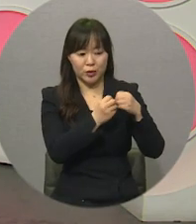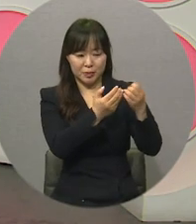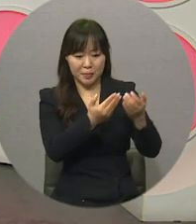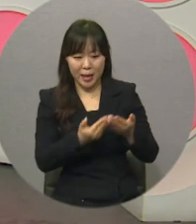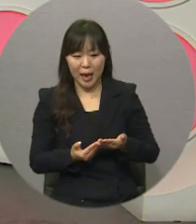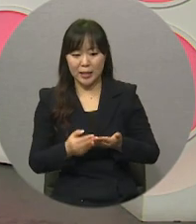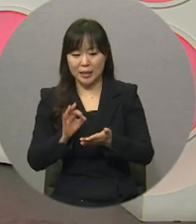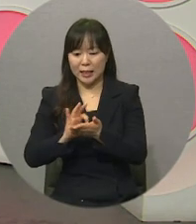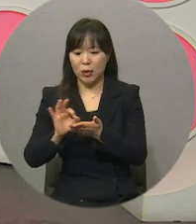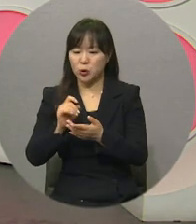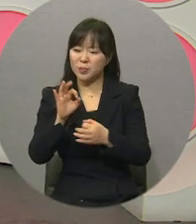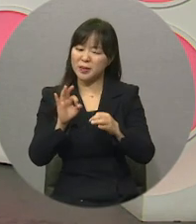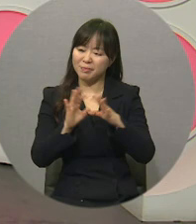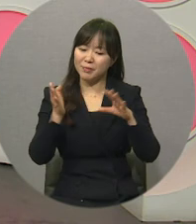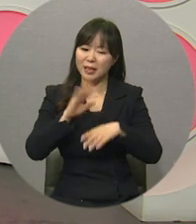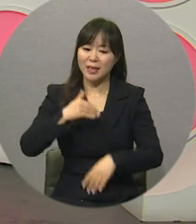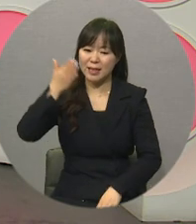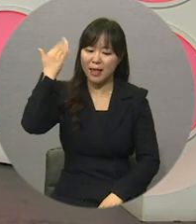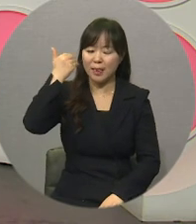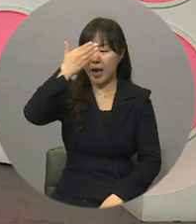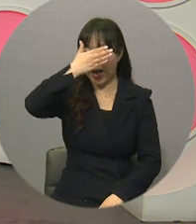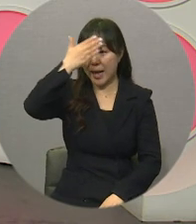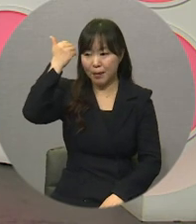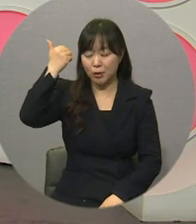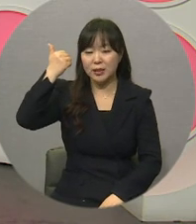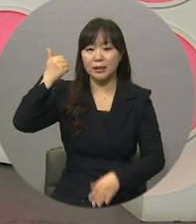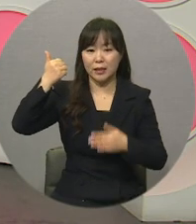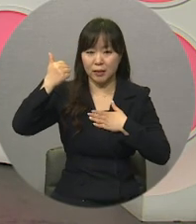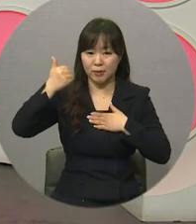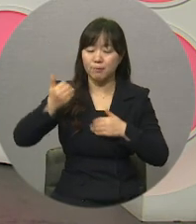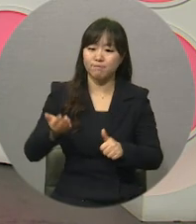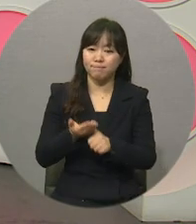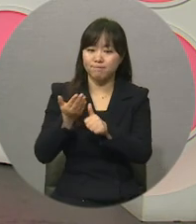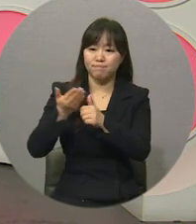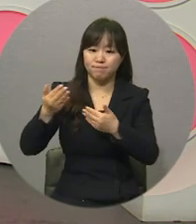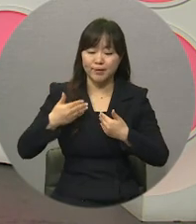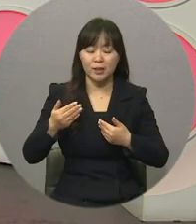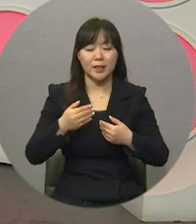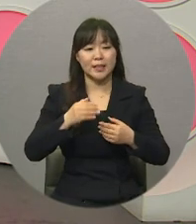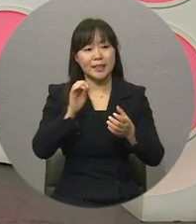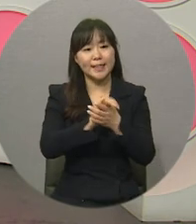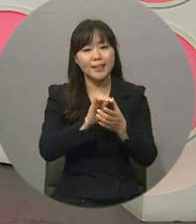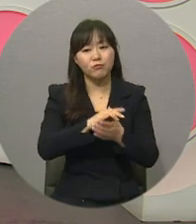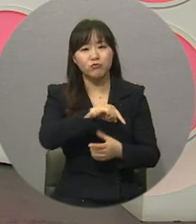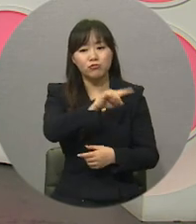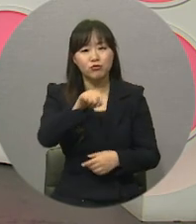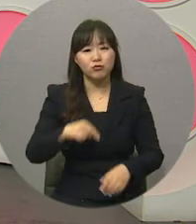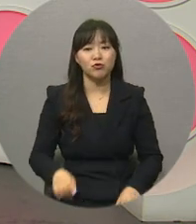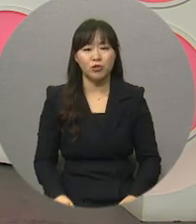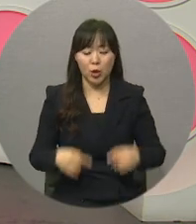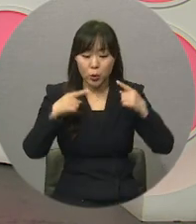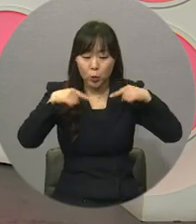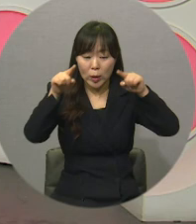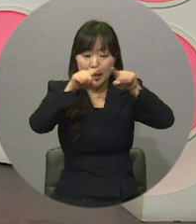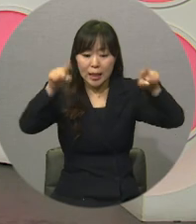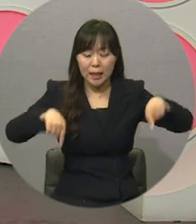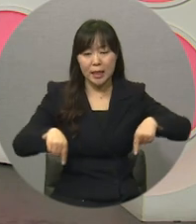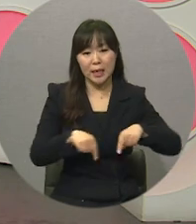조금 상관이 없을 수도 있는데, 예전에 할아버지 밑에서 컸거든요. 어렸을 때. 근데 친구들이 이렇게 종이 남은